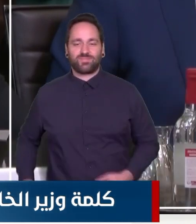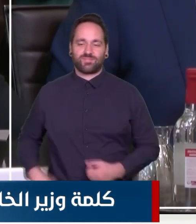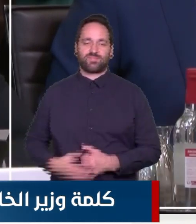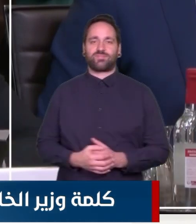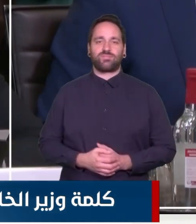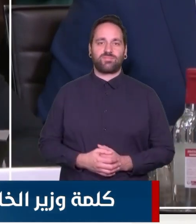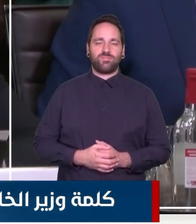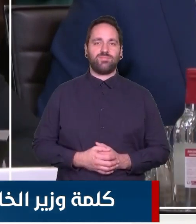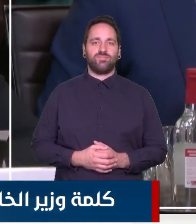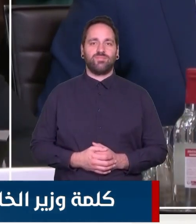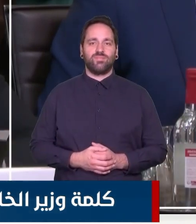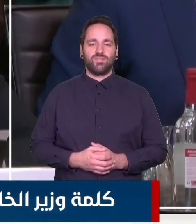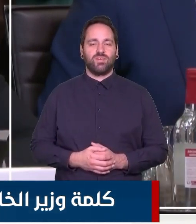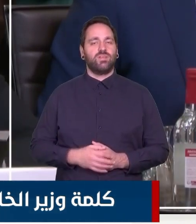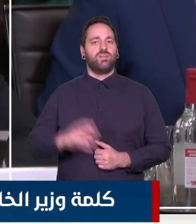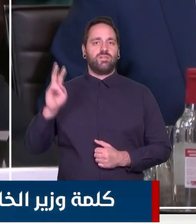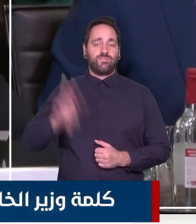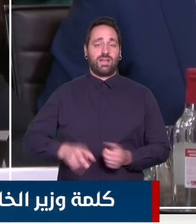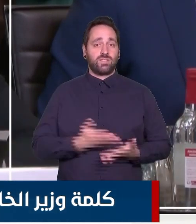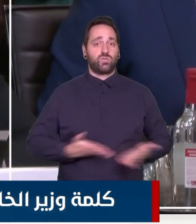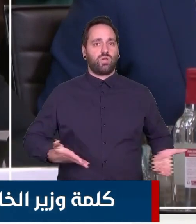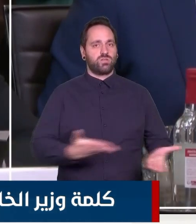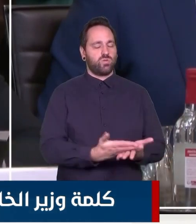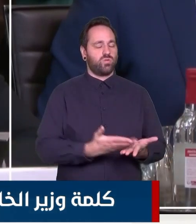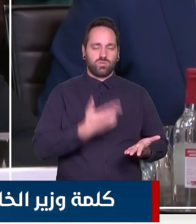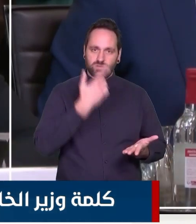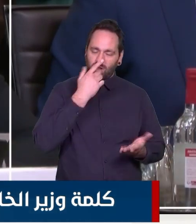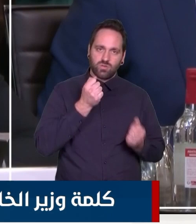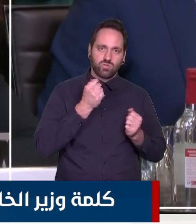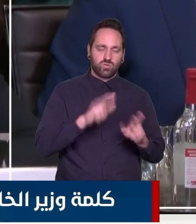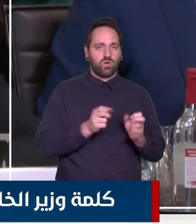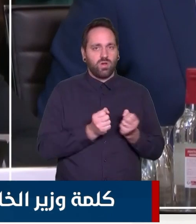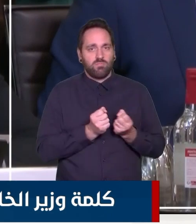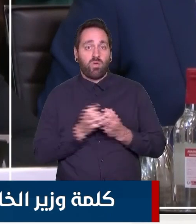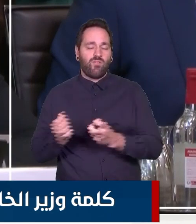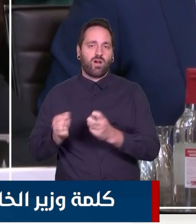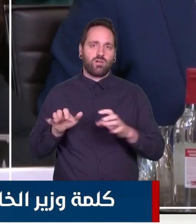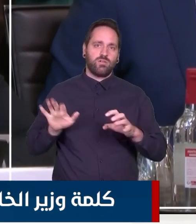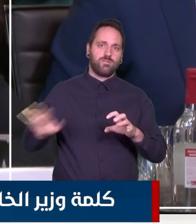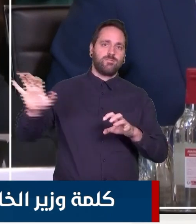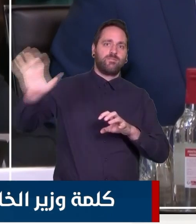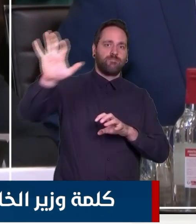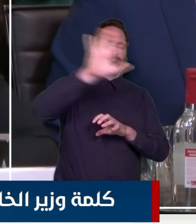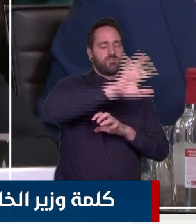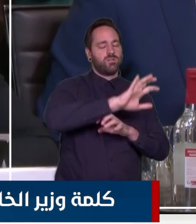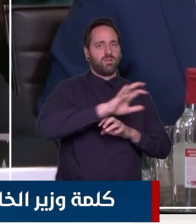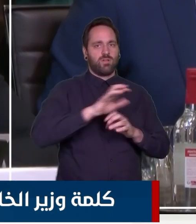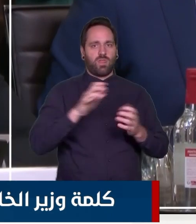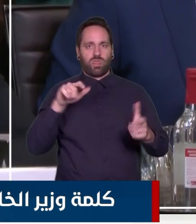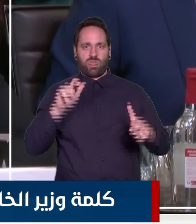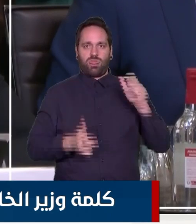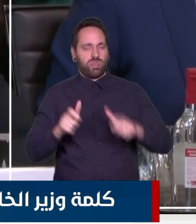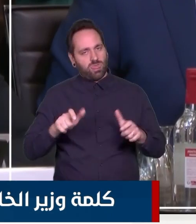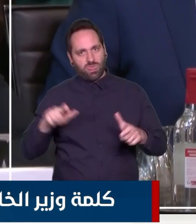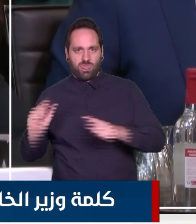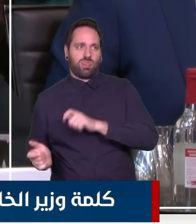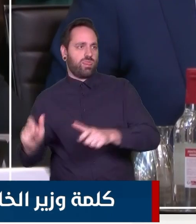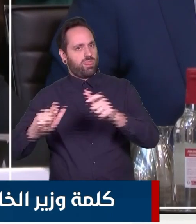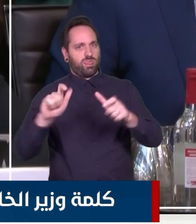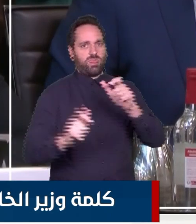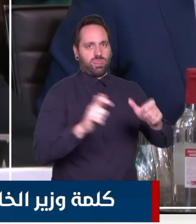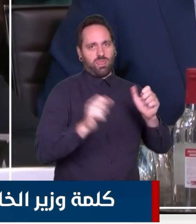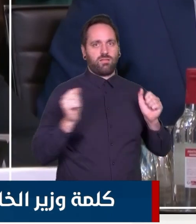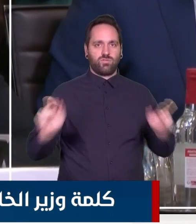وغيرها الفرصة لإعادة تنظيم صفوفها وشن الهجمات، الأمر الذي يشكل تهديدا